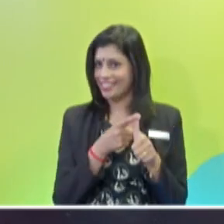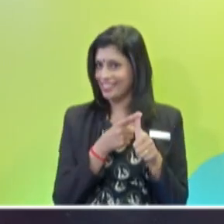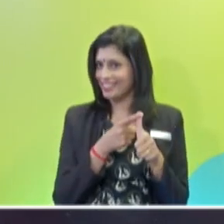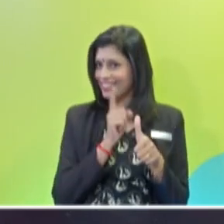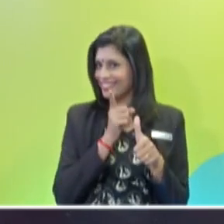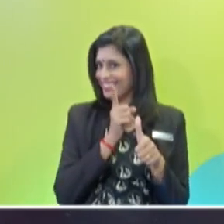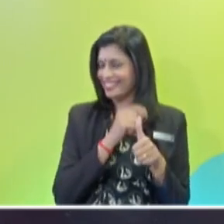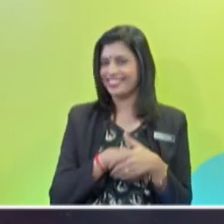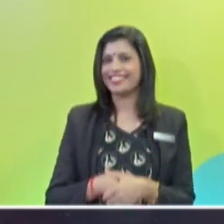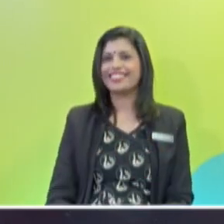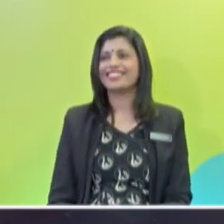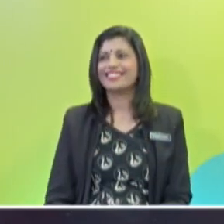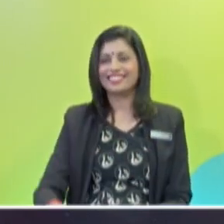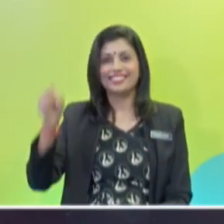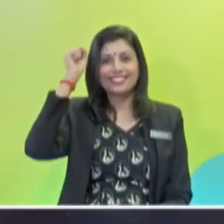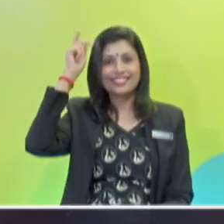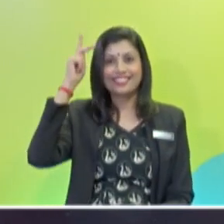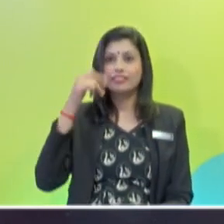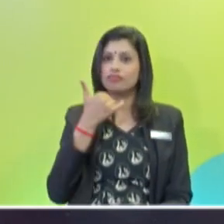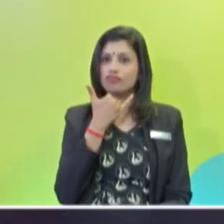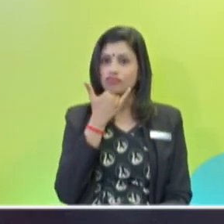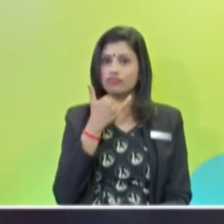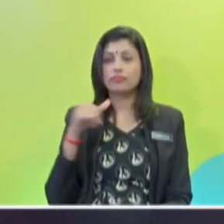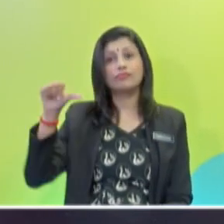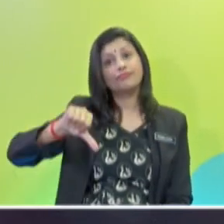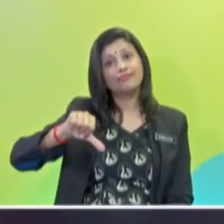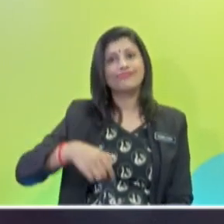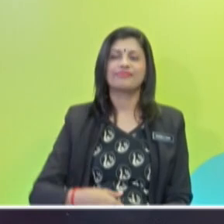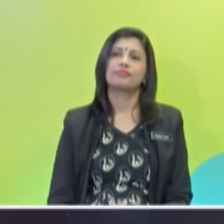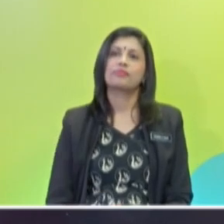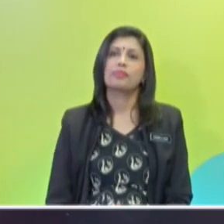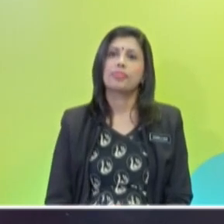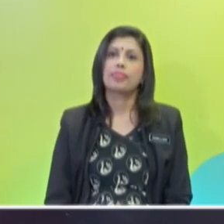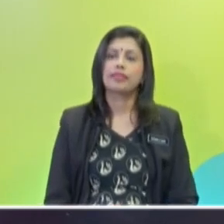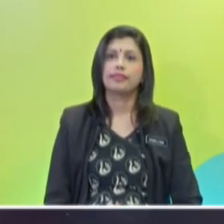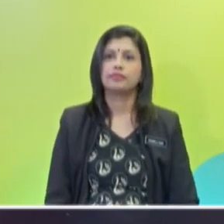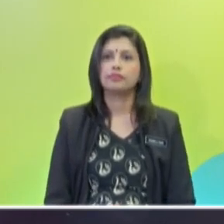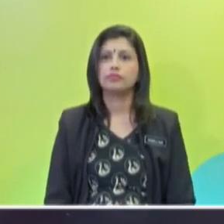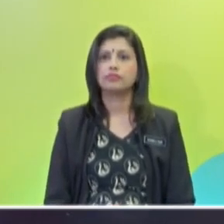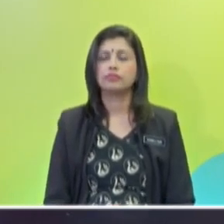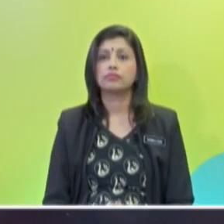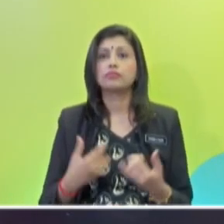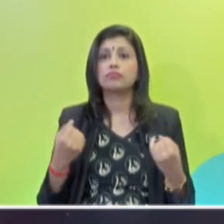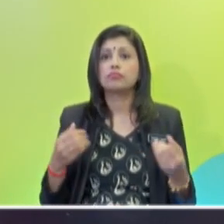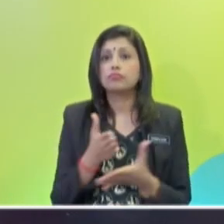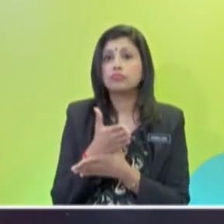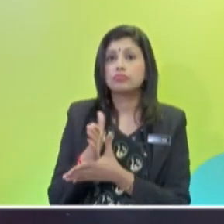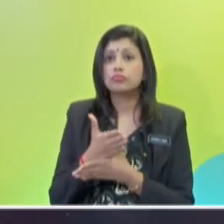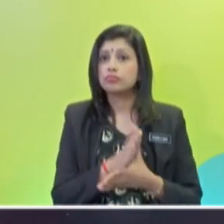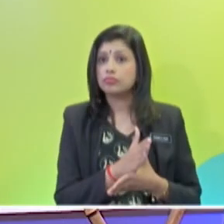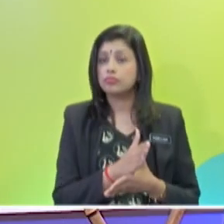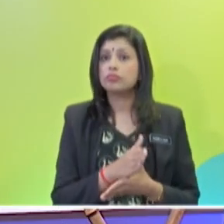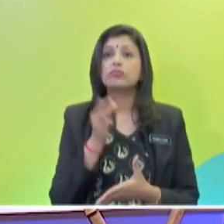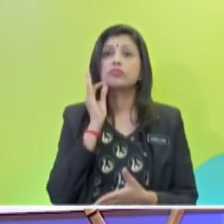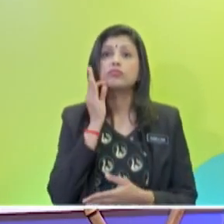kan? Okey. Jadi, cuba Amal tengok dekat sebelah sana adalah kita dah asingkan buah tempatan. Aha.